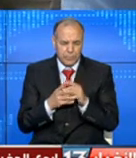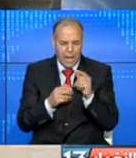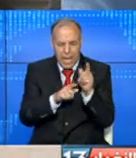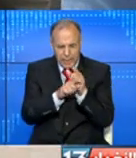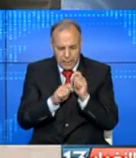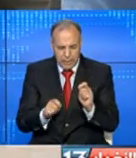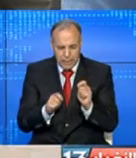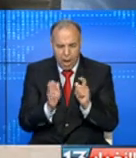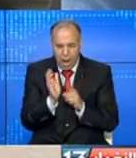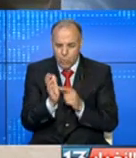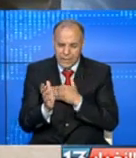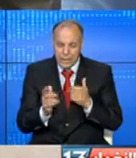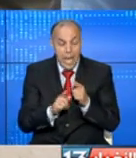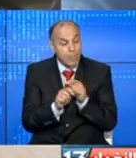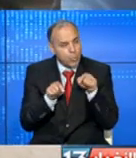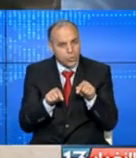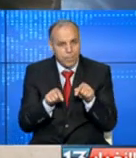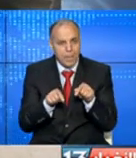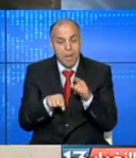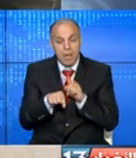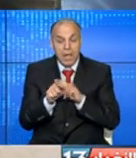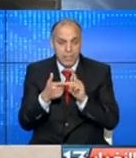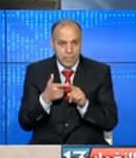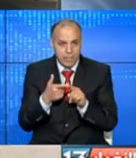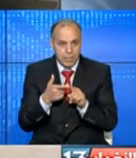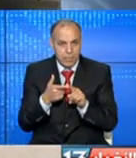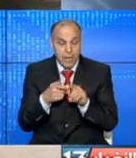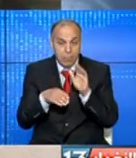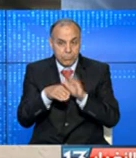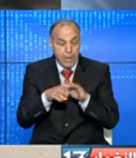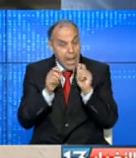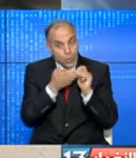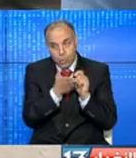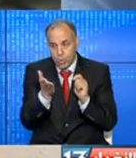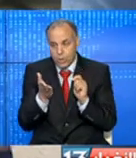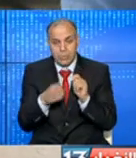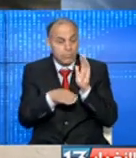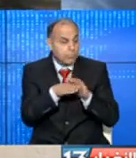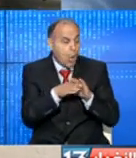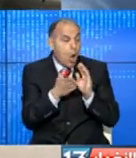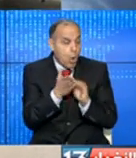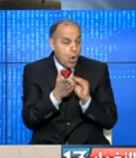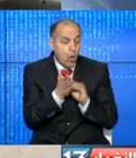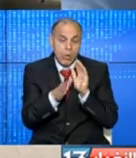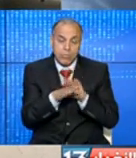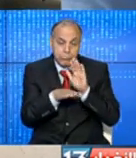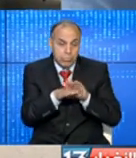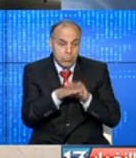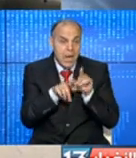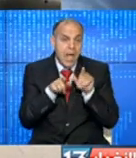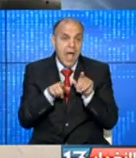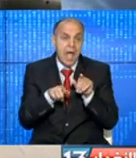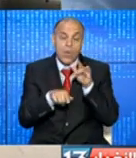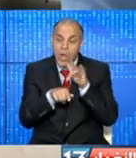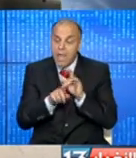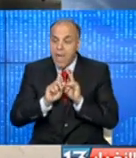تحترم البروتوكول الصحي. في مرحلة ثانية ننبهوه، نزيدوا ننبهوه، نزيدوا نوعيوه، راهي هذه تجي،